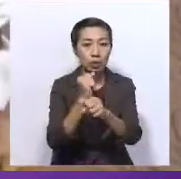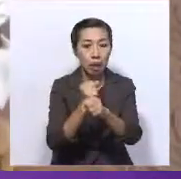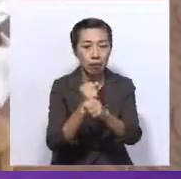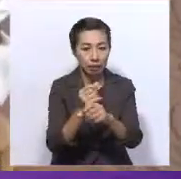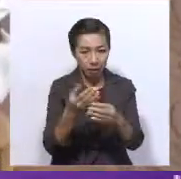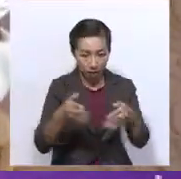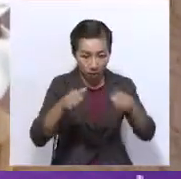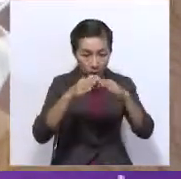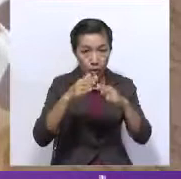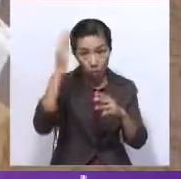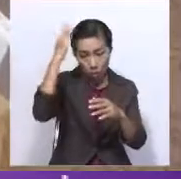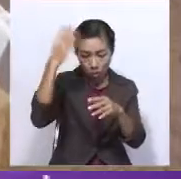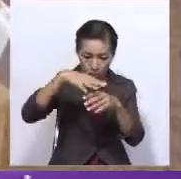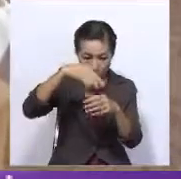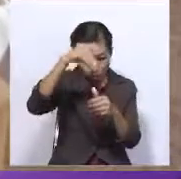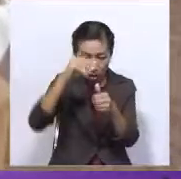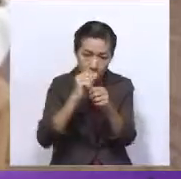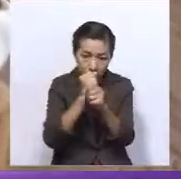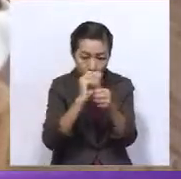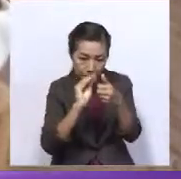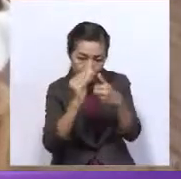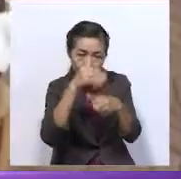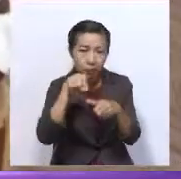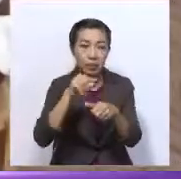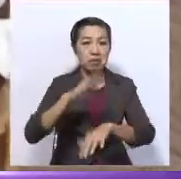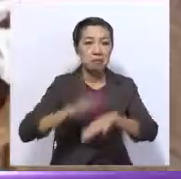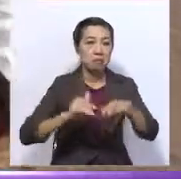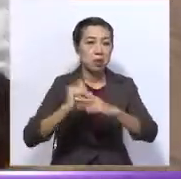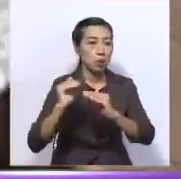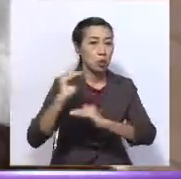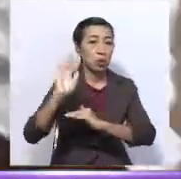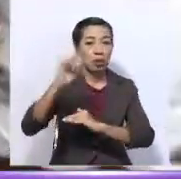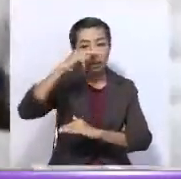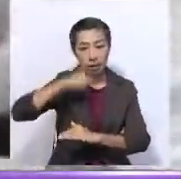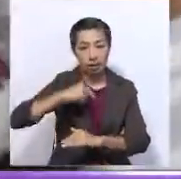โขนถือว่าเป็นงานฝีมือชั้นสูงของคนไทยค่ะ